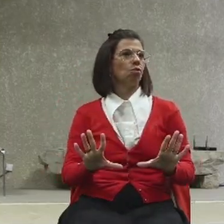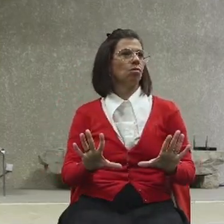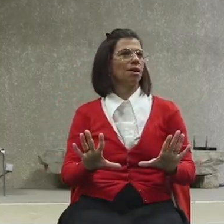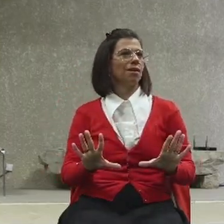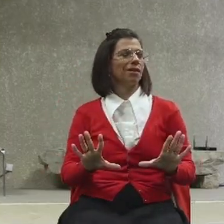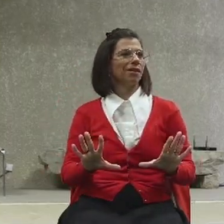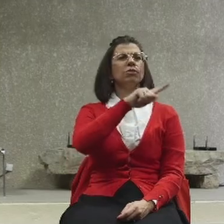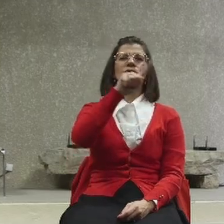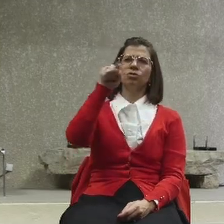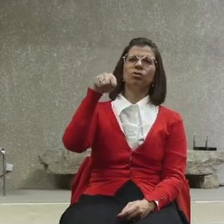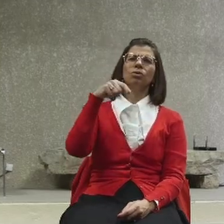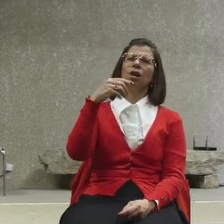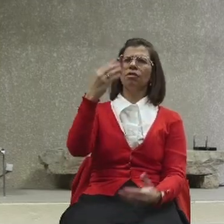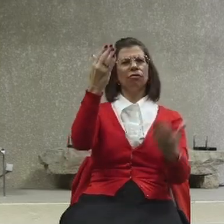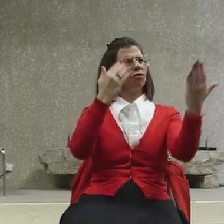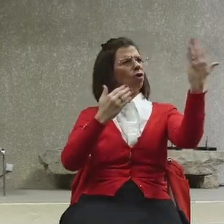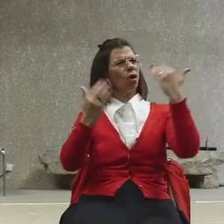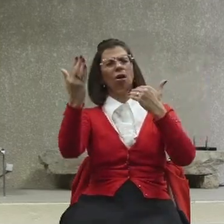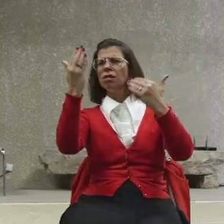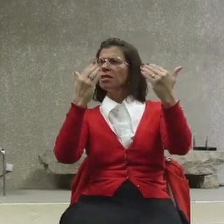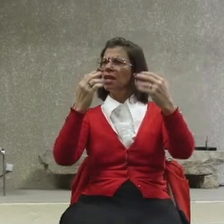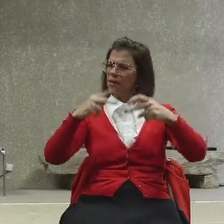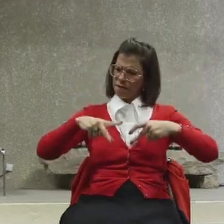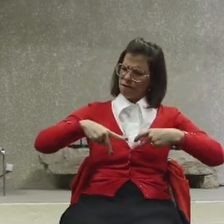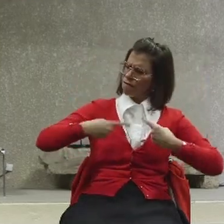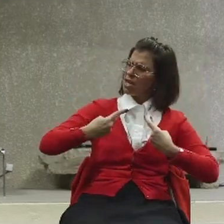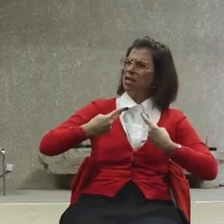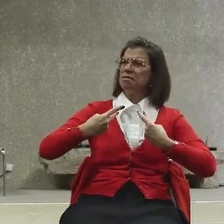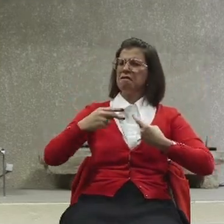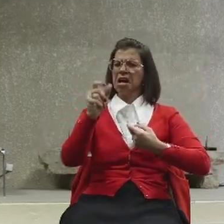Toutes sortes de convoitises pourraient venir frapper à ta porte.